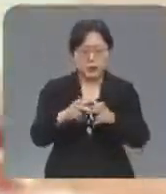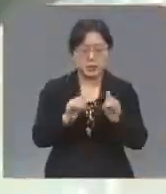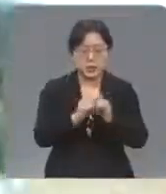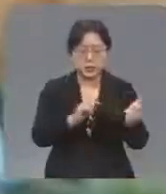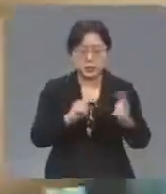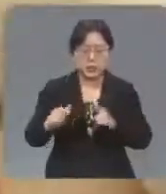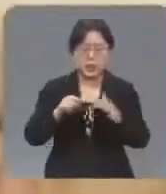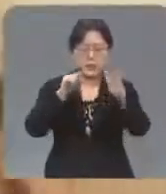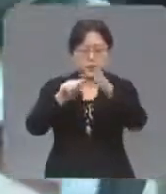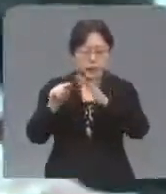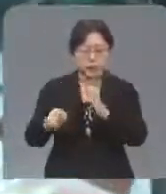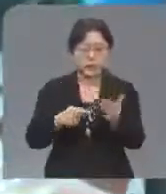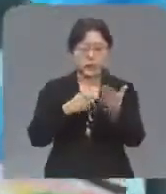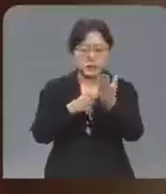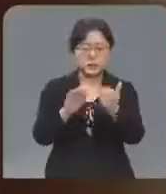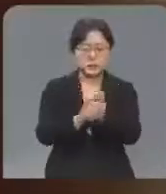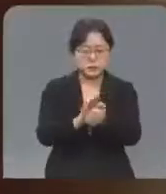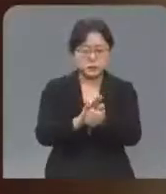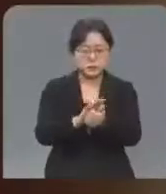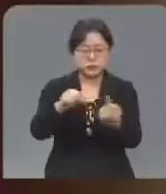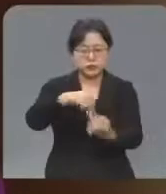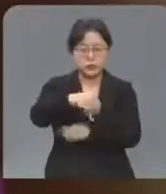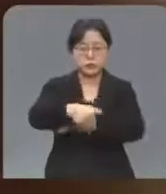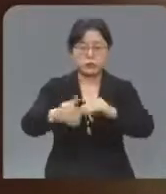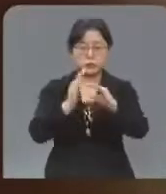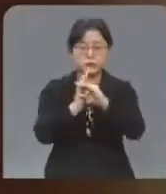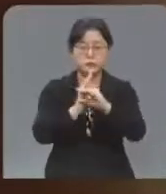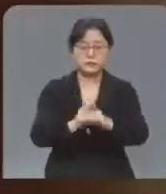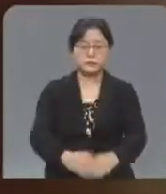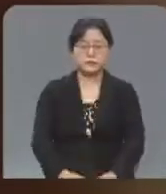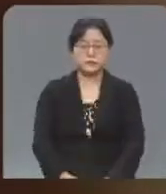찾아가는 신청 서비스 도 적극 운영할 방침입니다